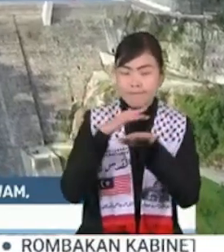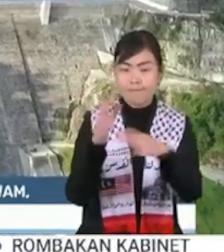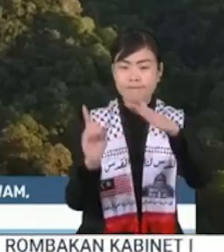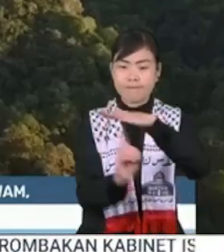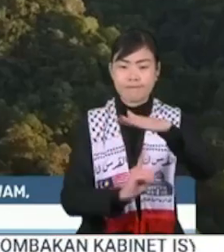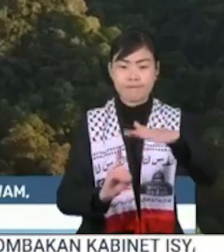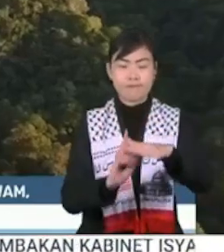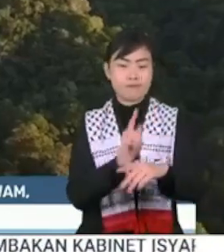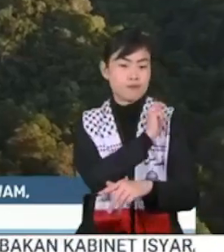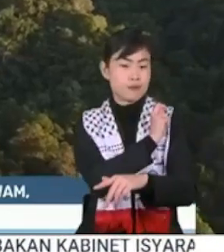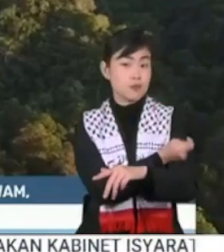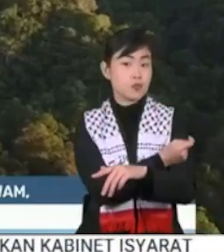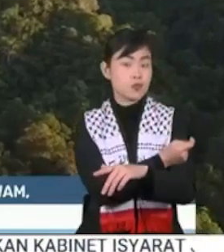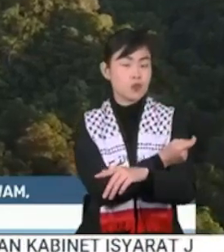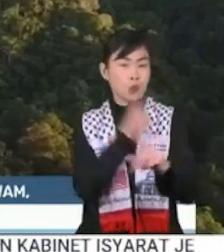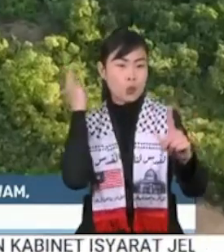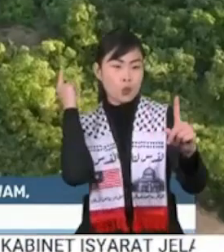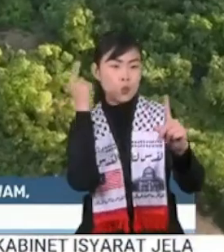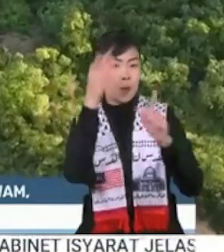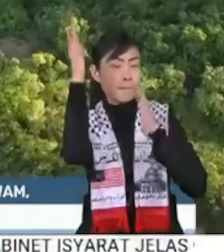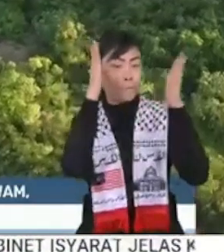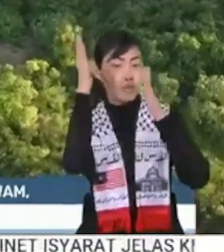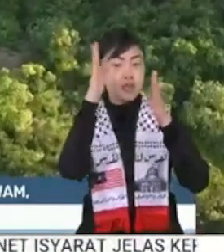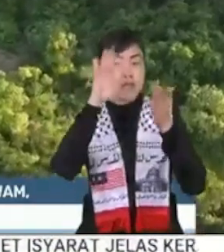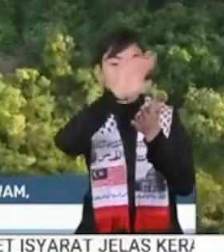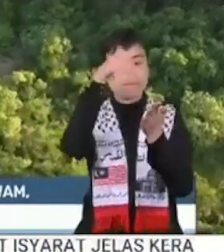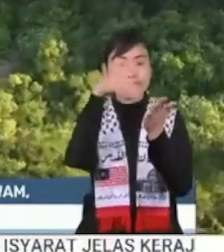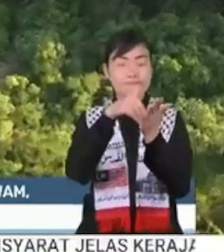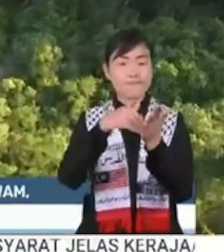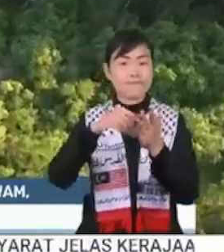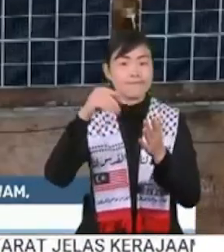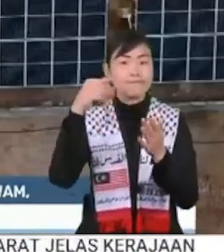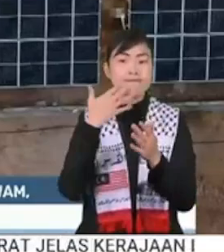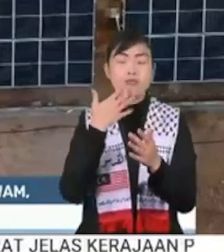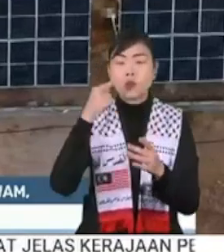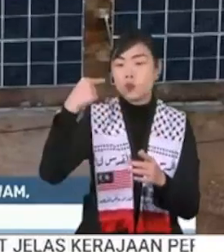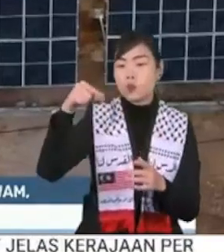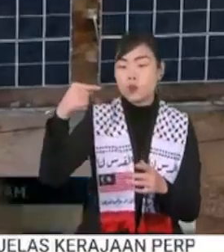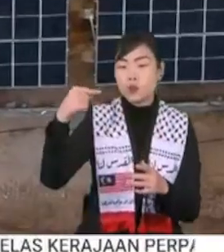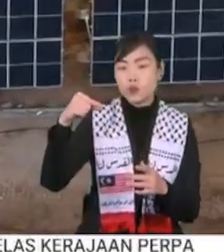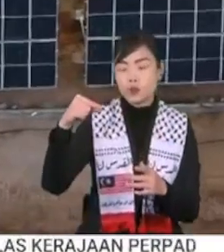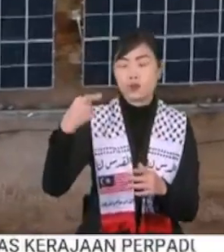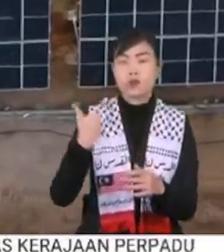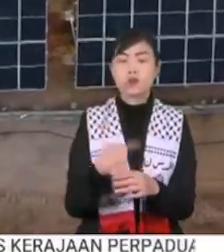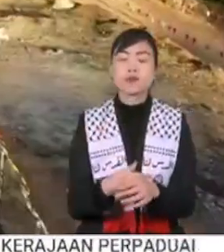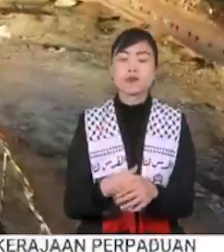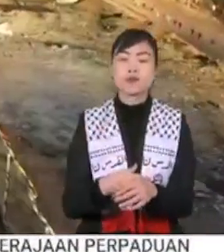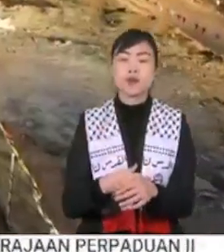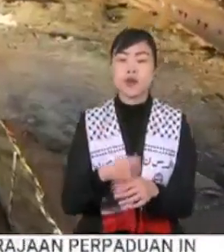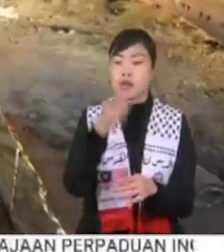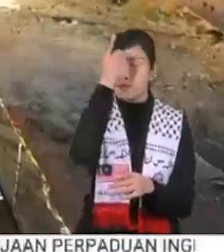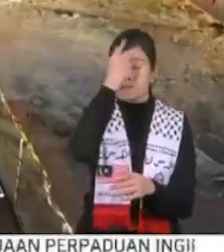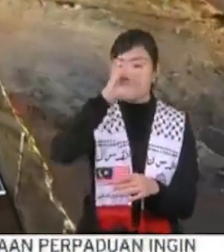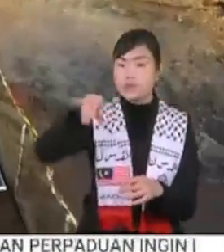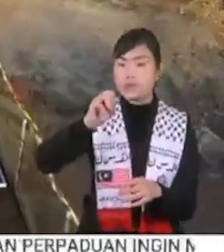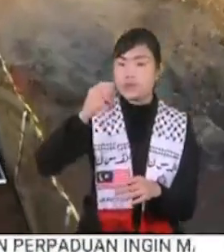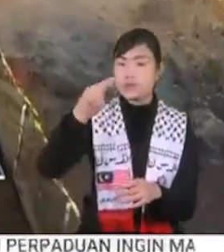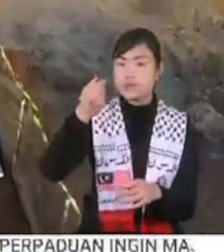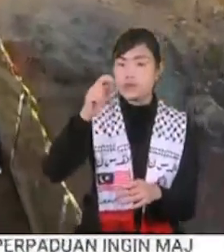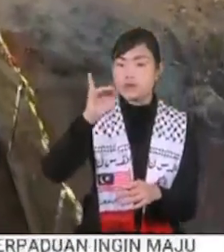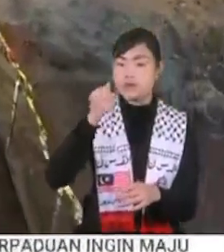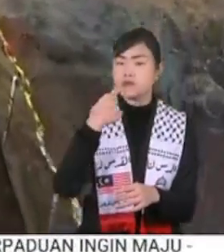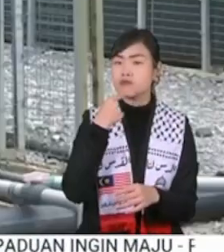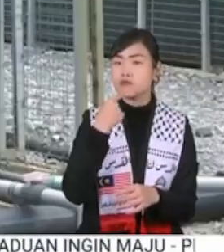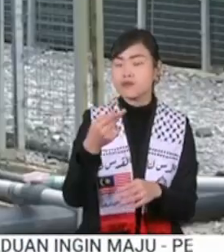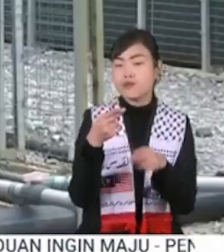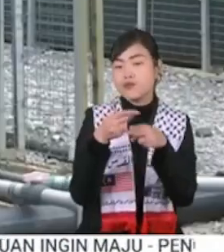dasar tenaga ke arah meletakkan Malaysia sebagai H hijau di rantau ini dattinggi Tan Sri abangari menyatakan demikian dalam satu